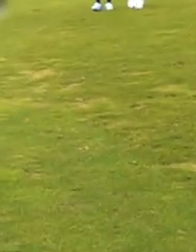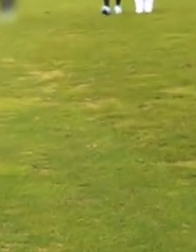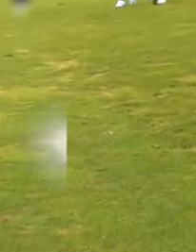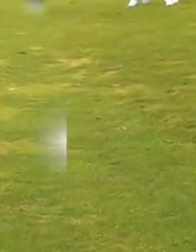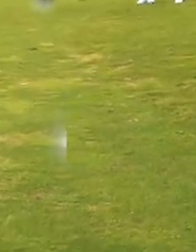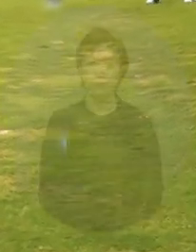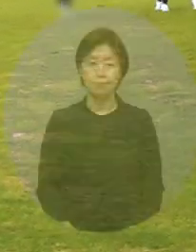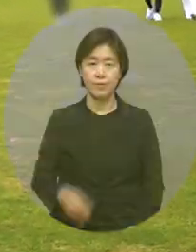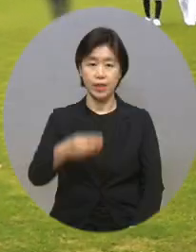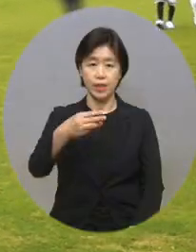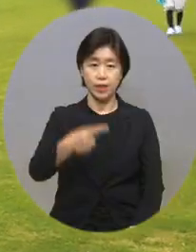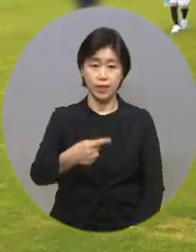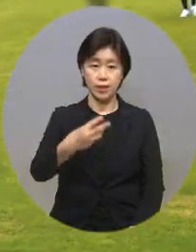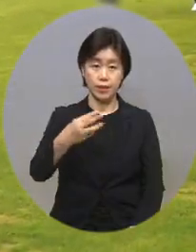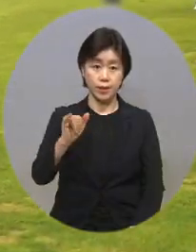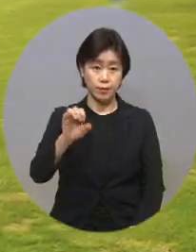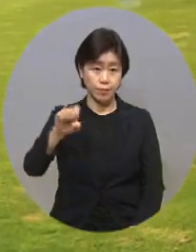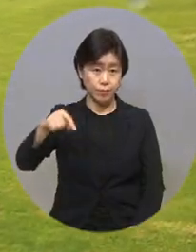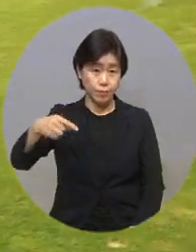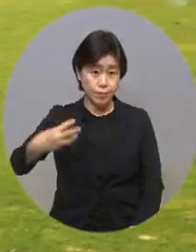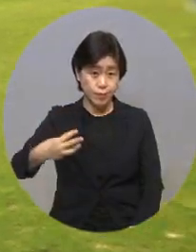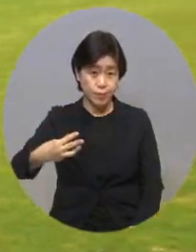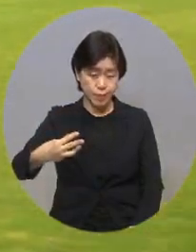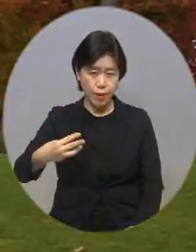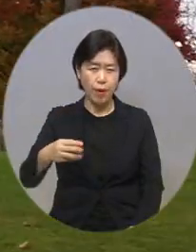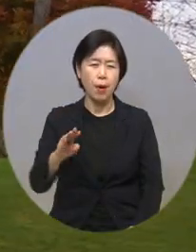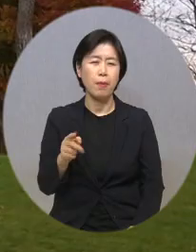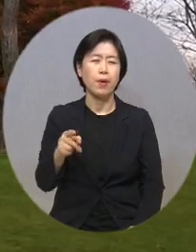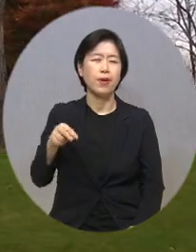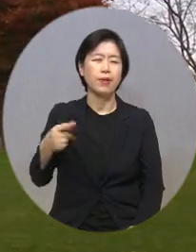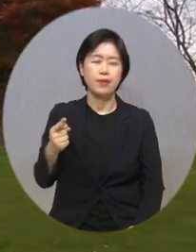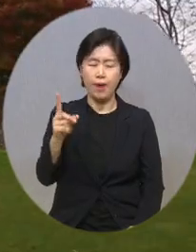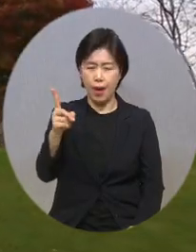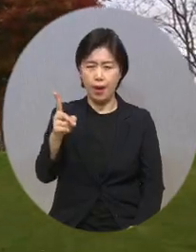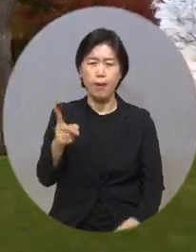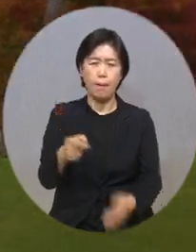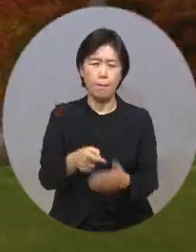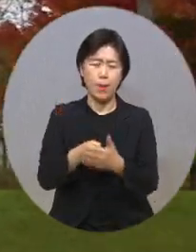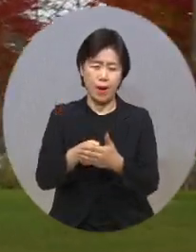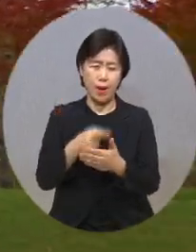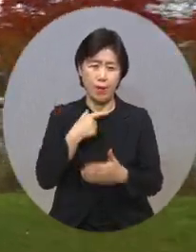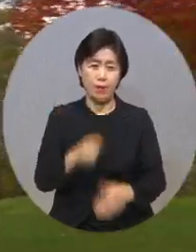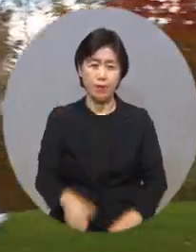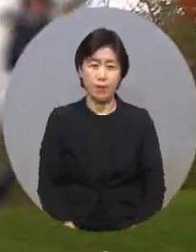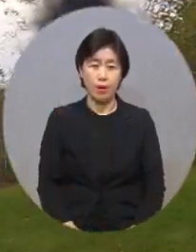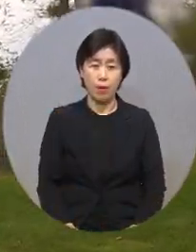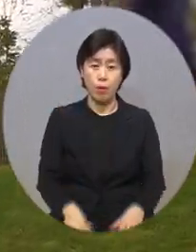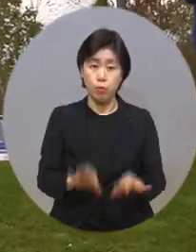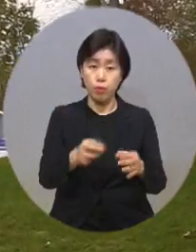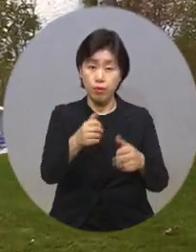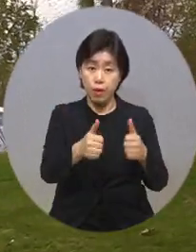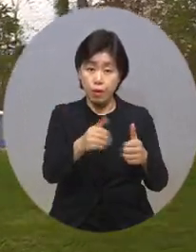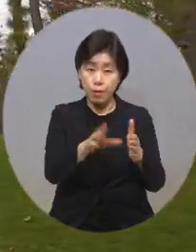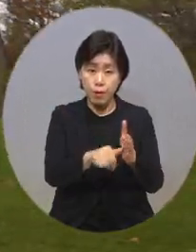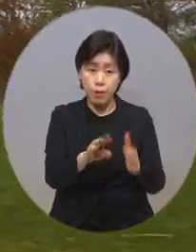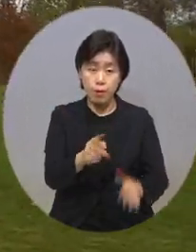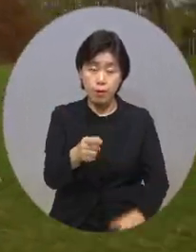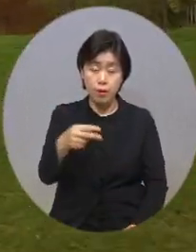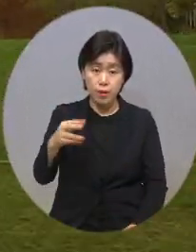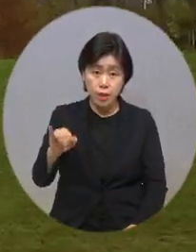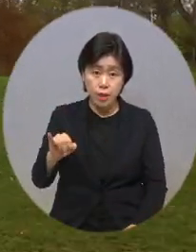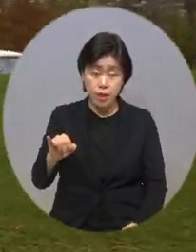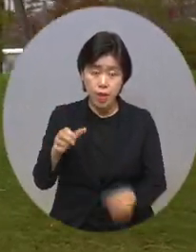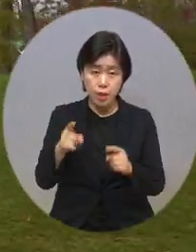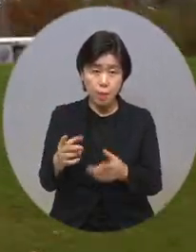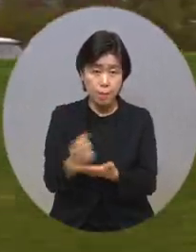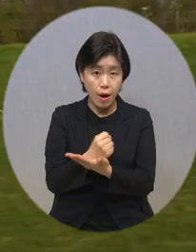트리플을 한번 버디로 하나 줄여보겠습니다. 프로 테스트 보는데 버디하면 기분 진짜 좋겠다. 그러게. 우와. 근데